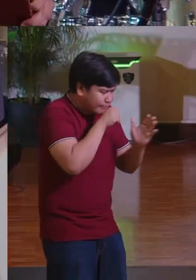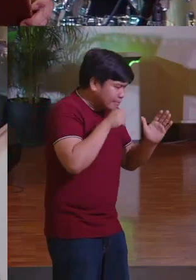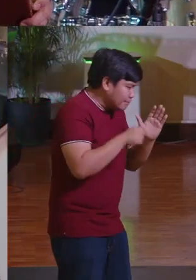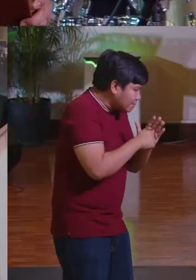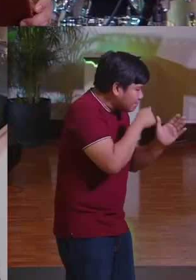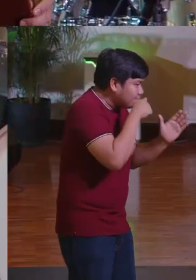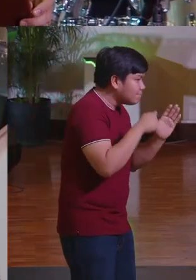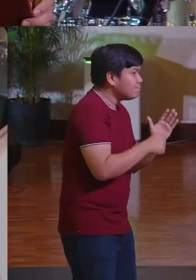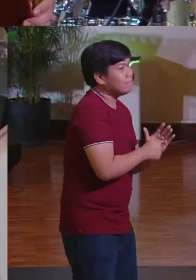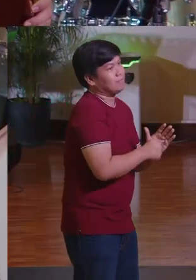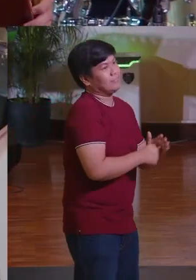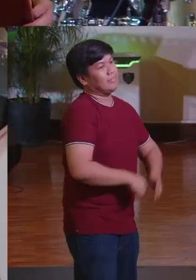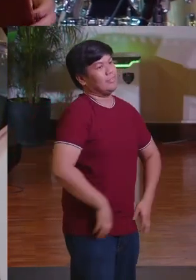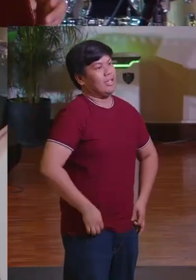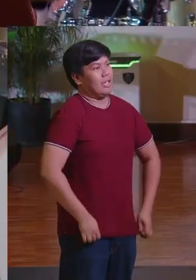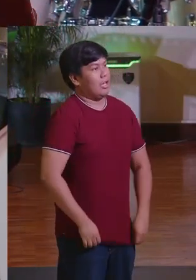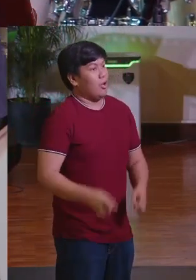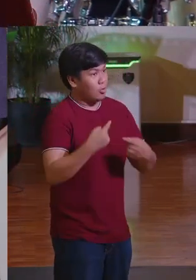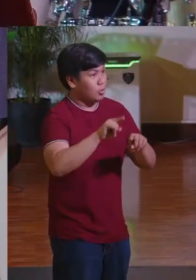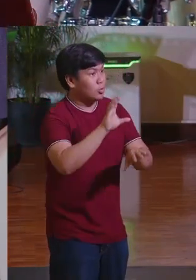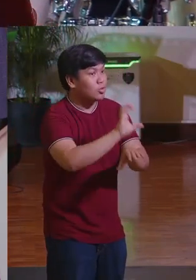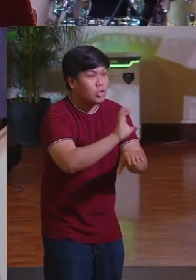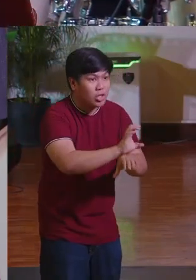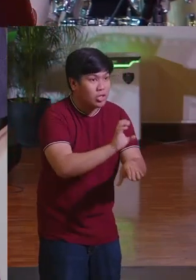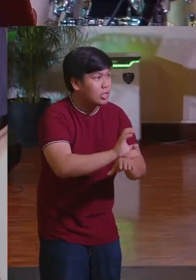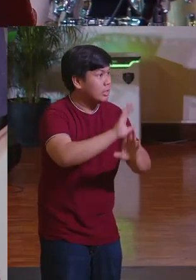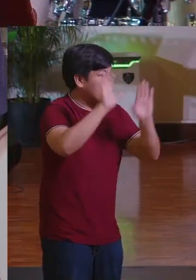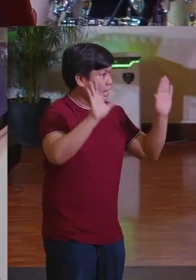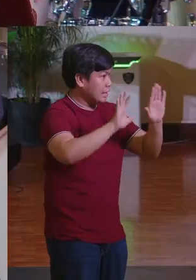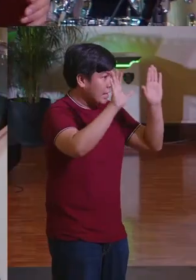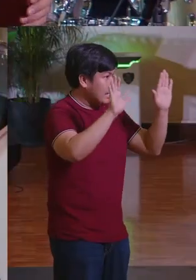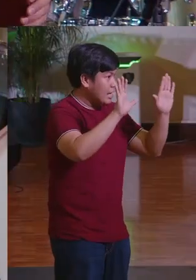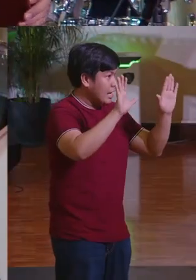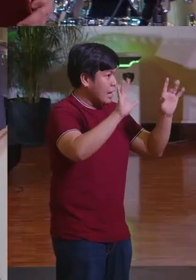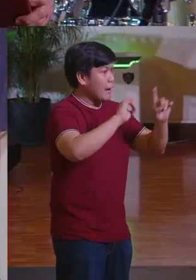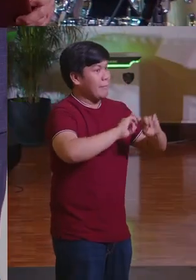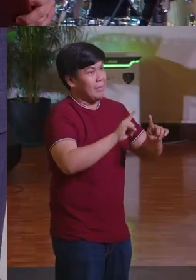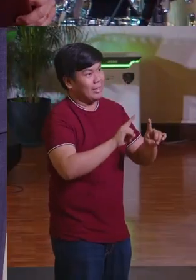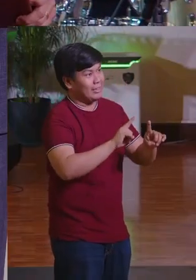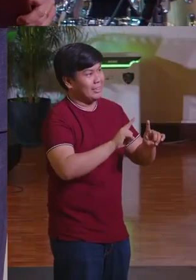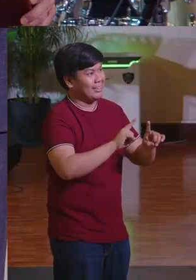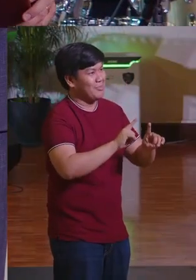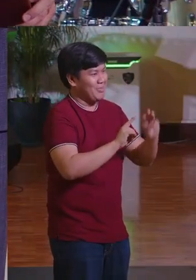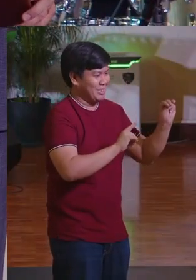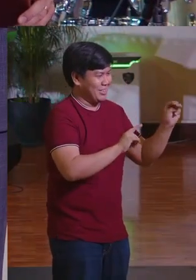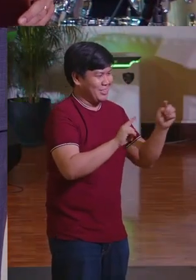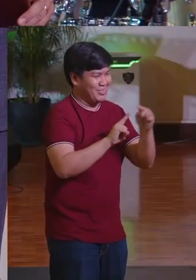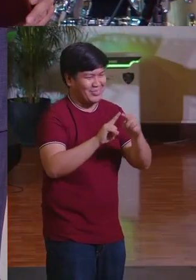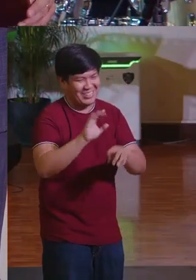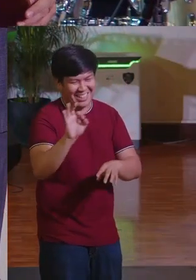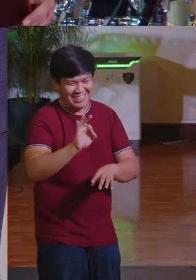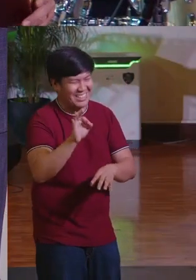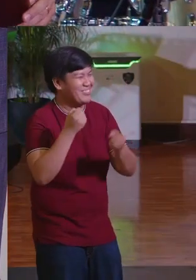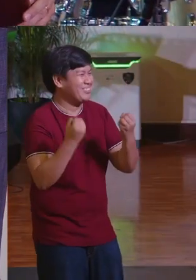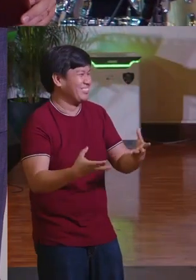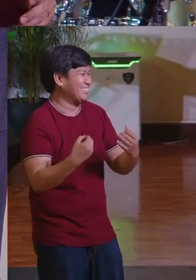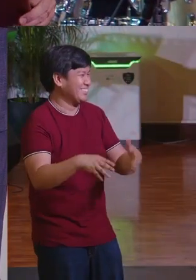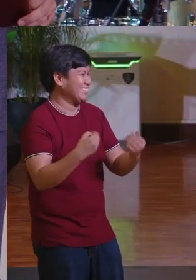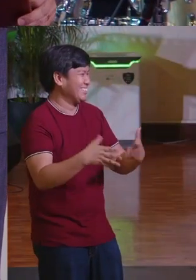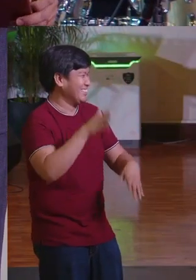No? Nagsisimba ng linggo, pero sa weekdays, medyo maraming kalokohan. Hindi medyo, marami.